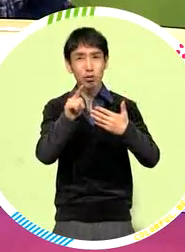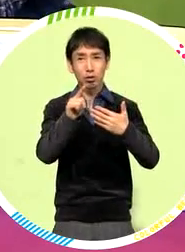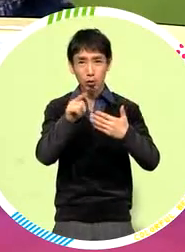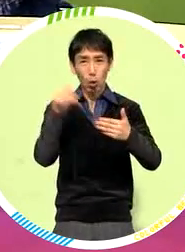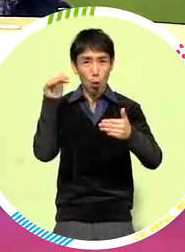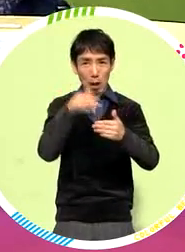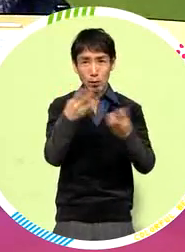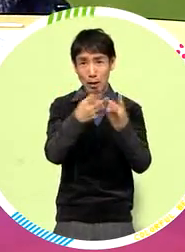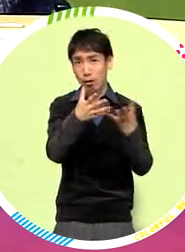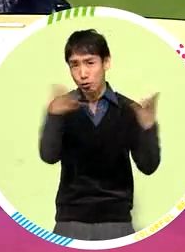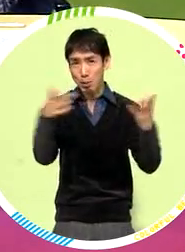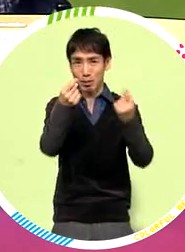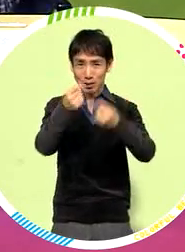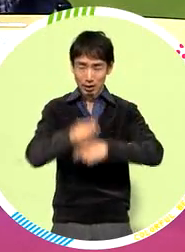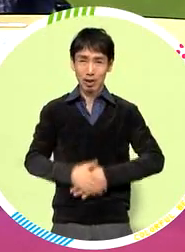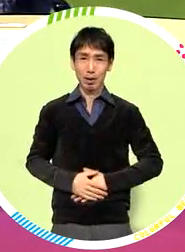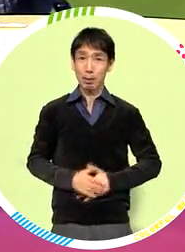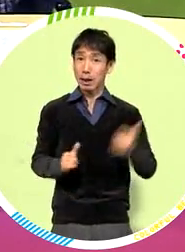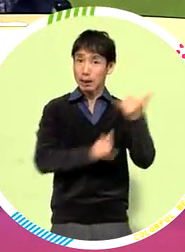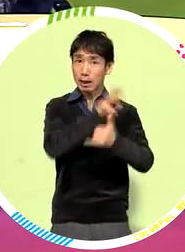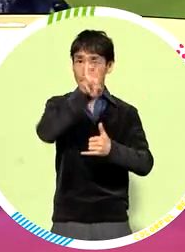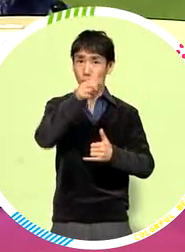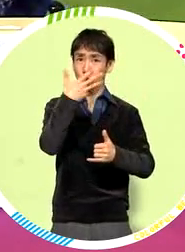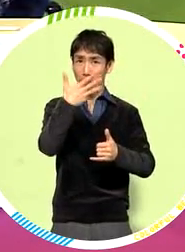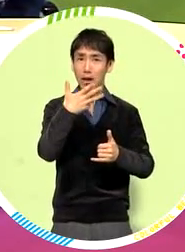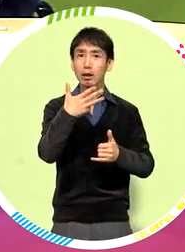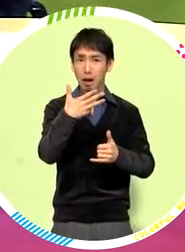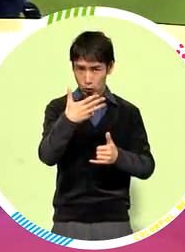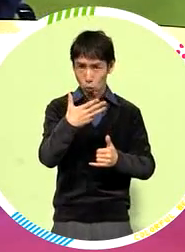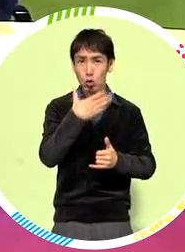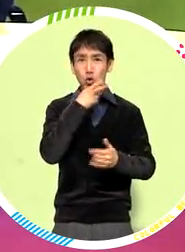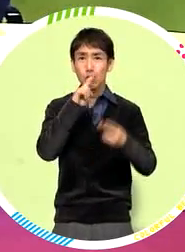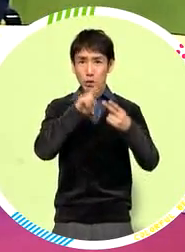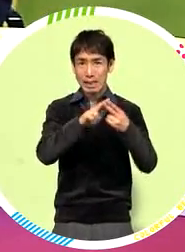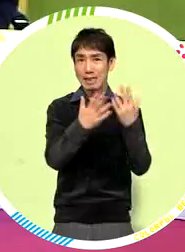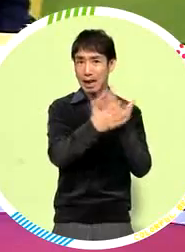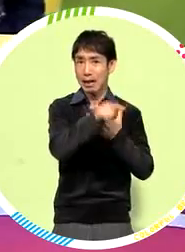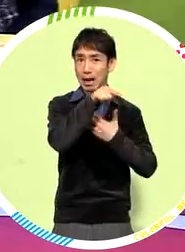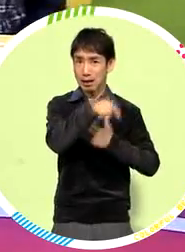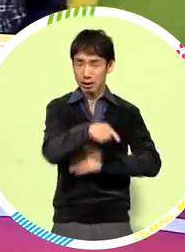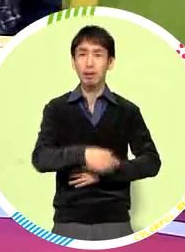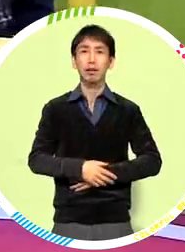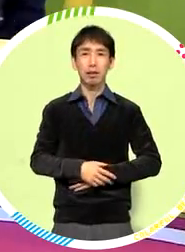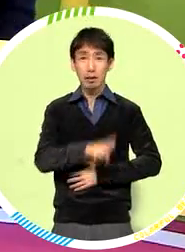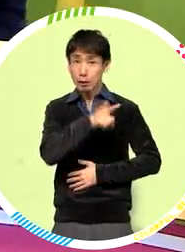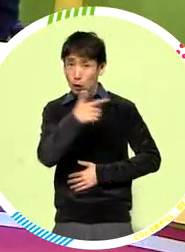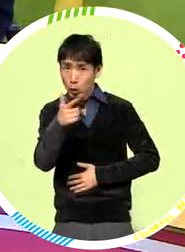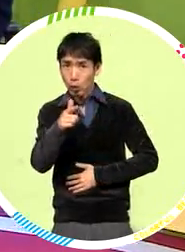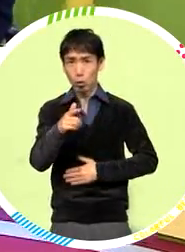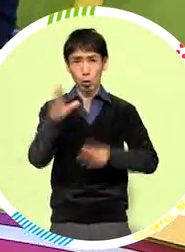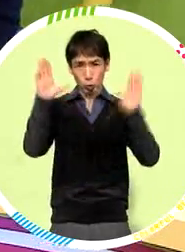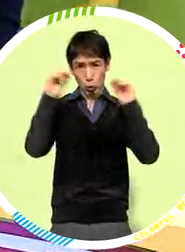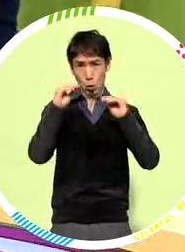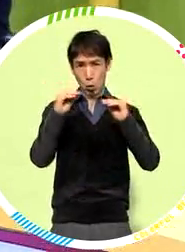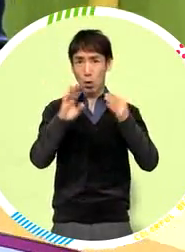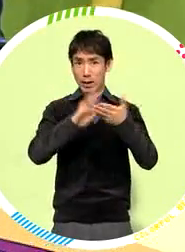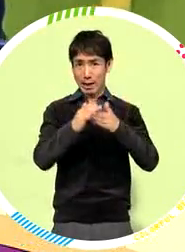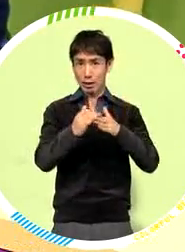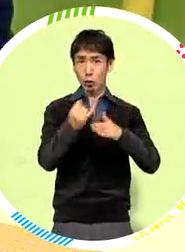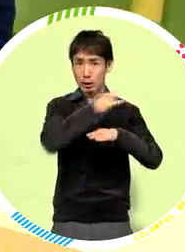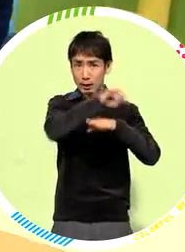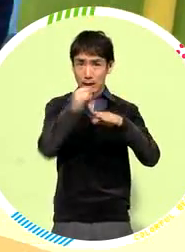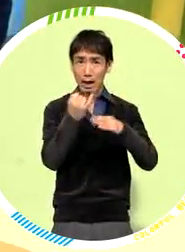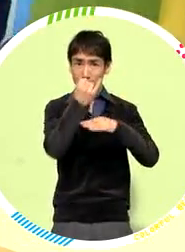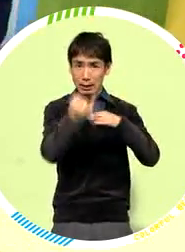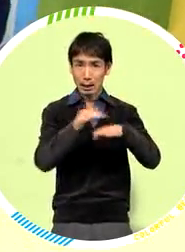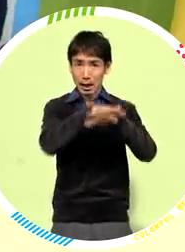よ ね、はい、ね。またね、第73回国民体育大会冬季大会氷濤神奈川横浜冬国体については、県のインターネット放送局かな